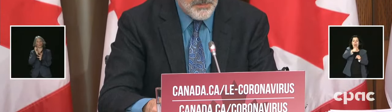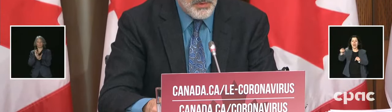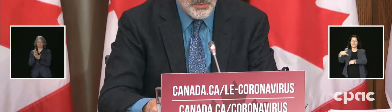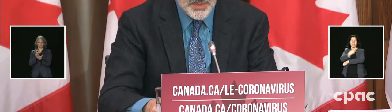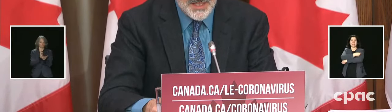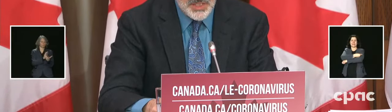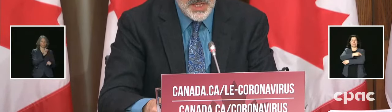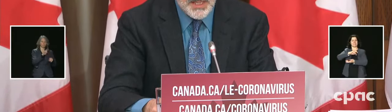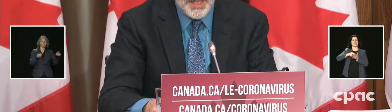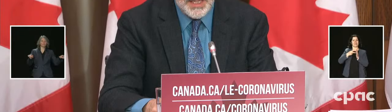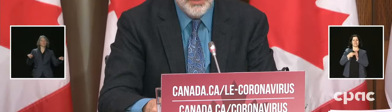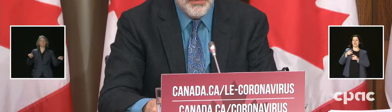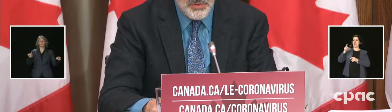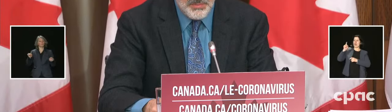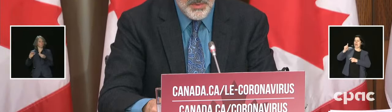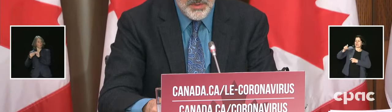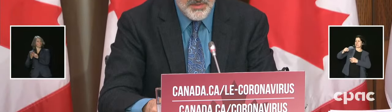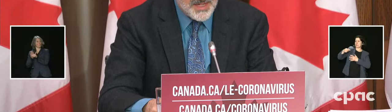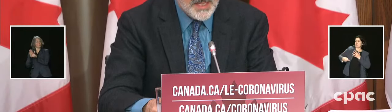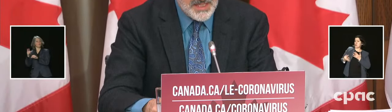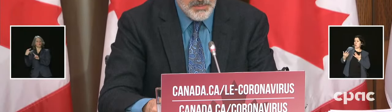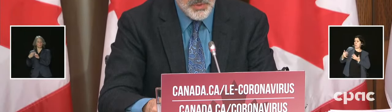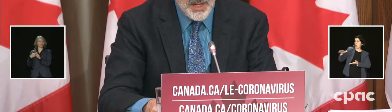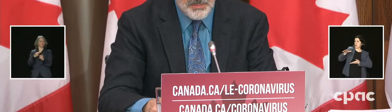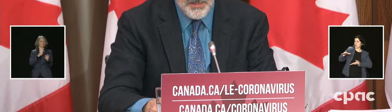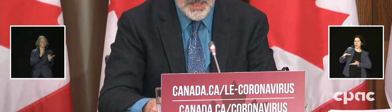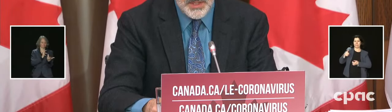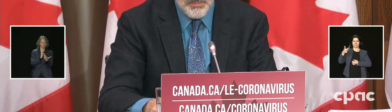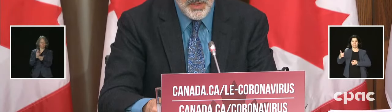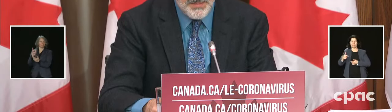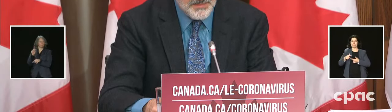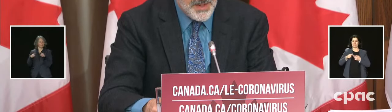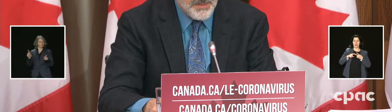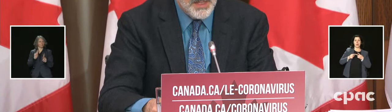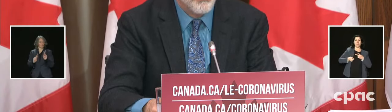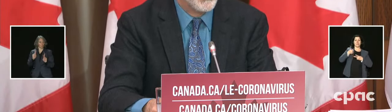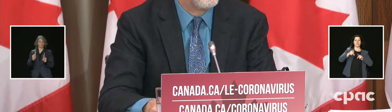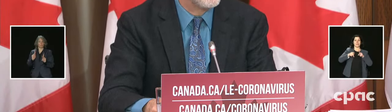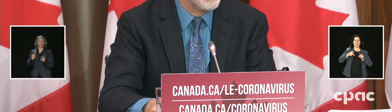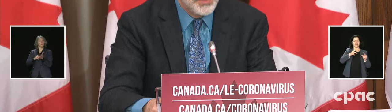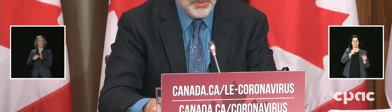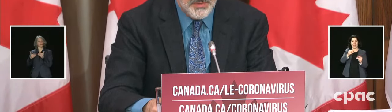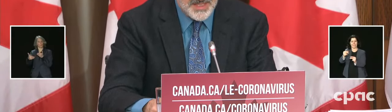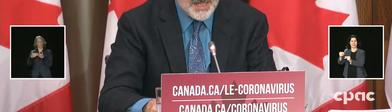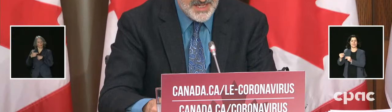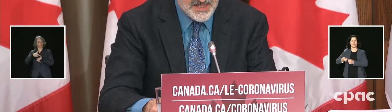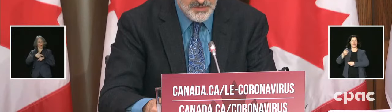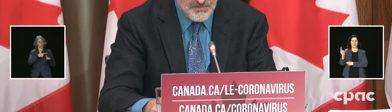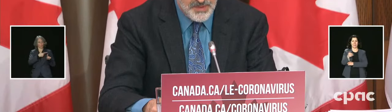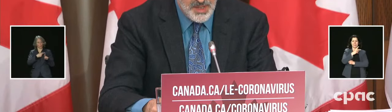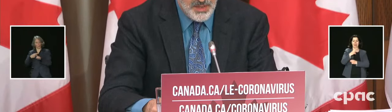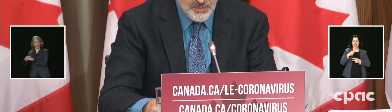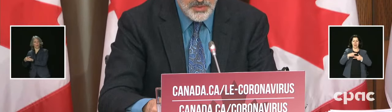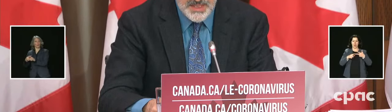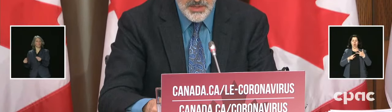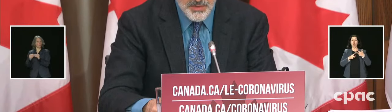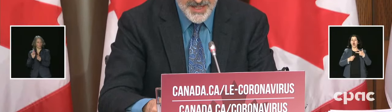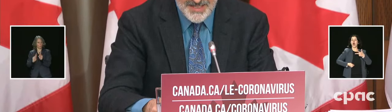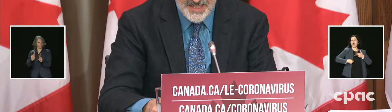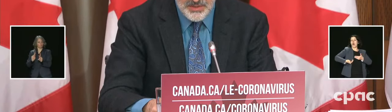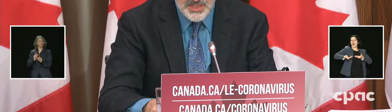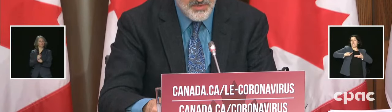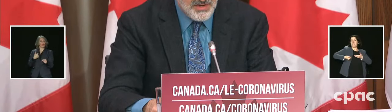de répondre aux exigences en matière de volume, de vacciner un plus grand nombre de personnes plus rapidement et d'offrir plus d'options de vaccination. Nous